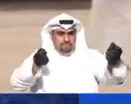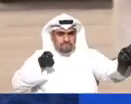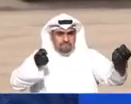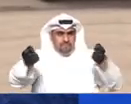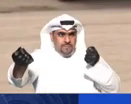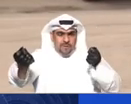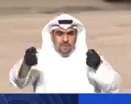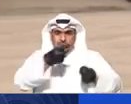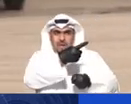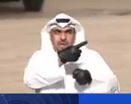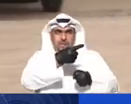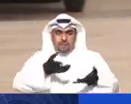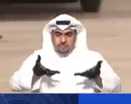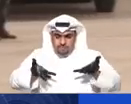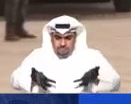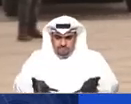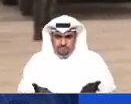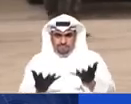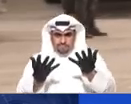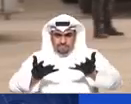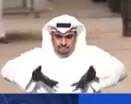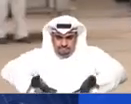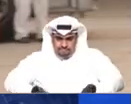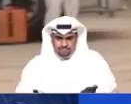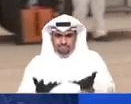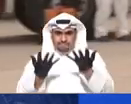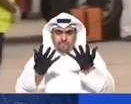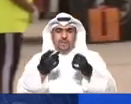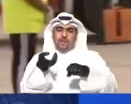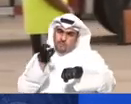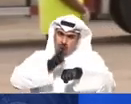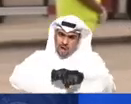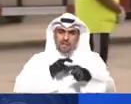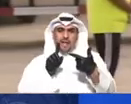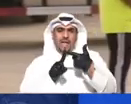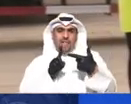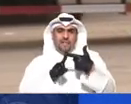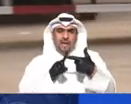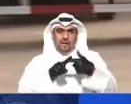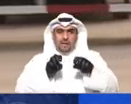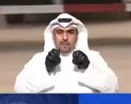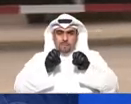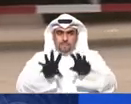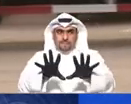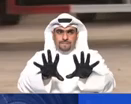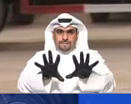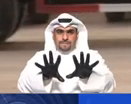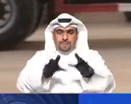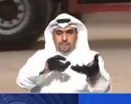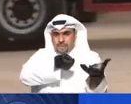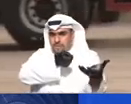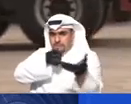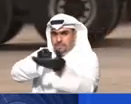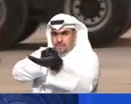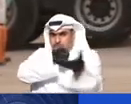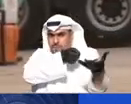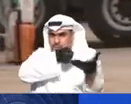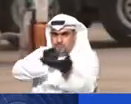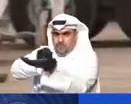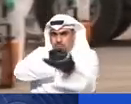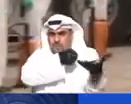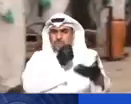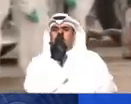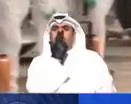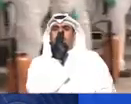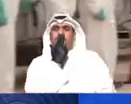طبعا استخدمنا سابقا التعقيم باستخدام العنصر البشري باستخدام مضخات خاصة، لكن هالمرة راح نستخدم